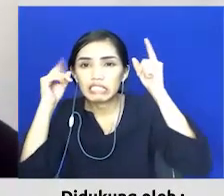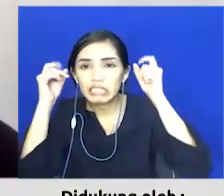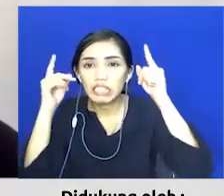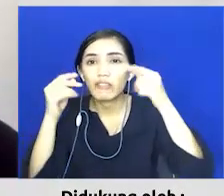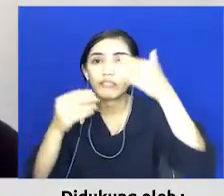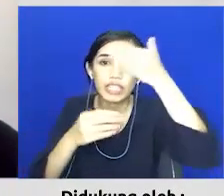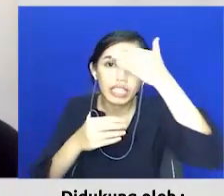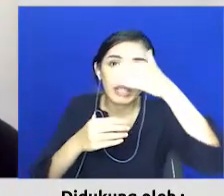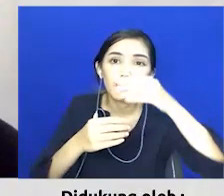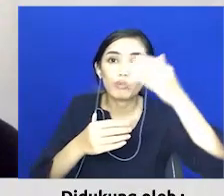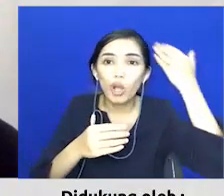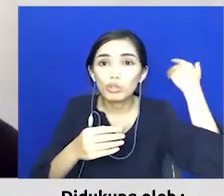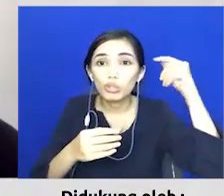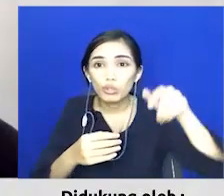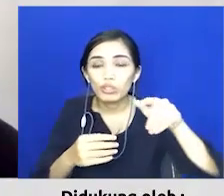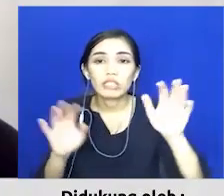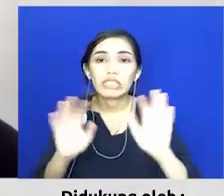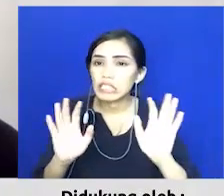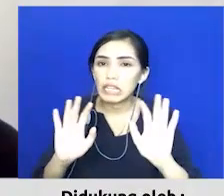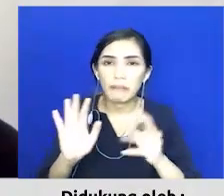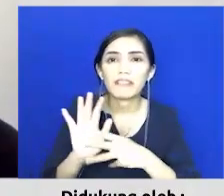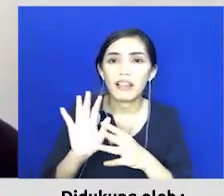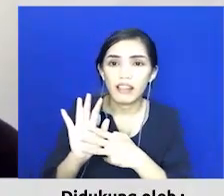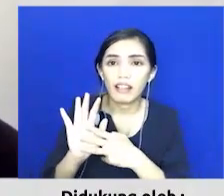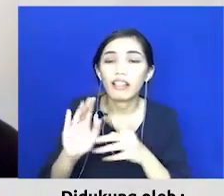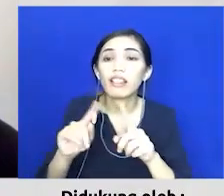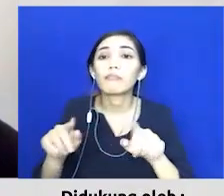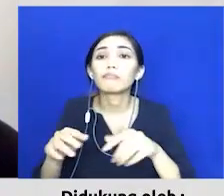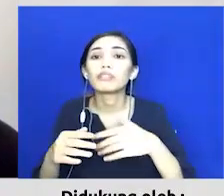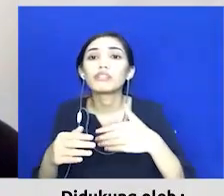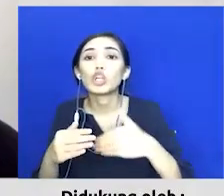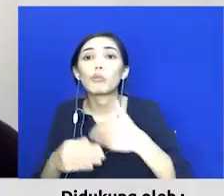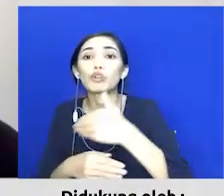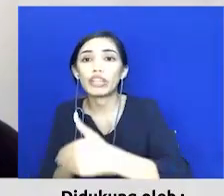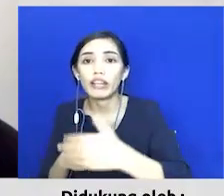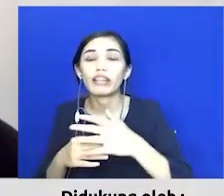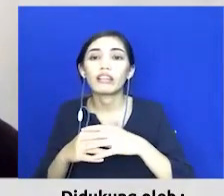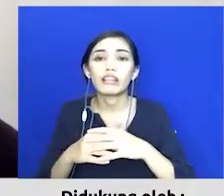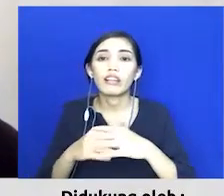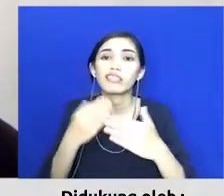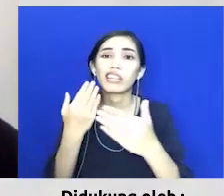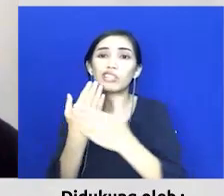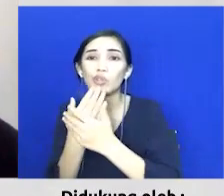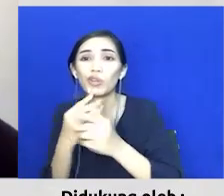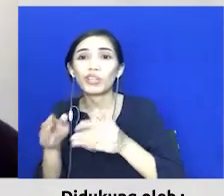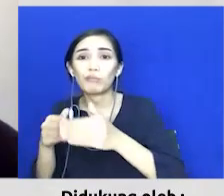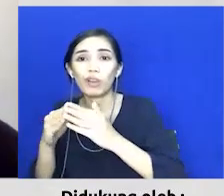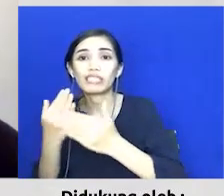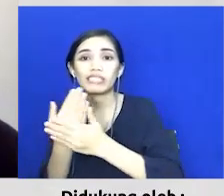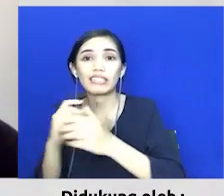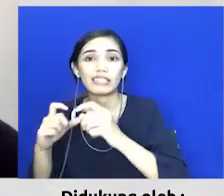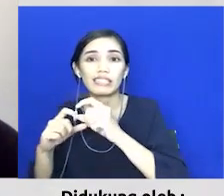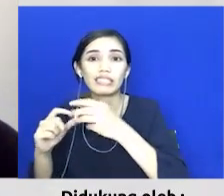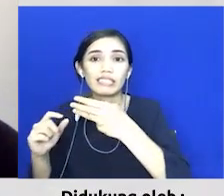apa? Menurut saya bukan karena politik, karena bisnis. Ya, sensor itu karena bisnis. Maka kalau Anda lihat